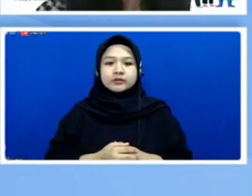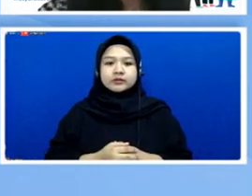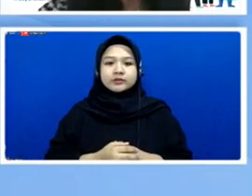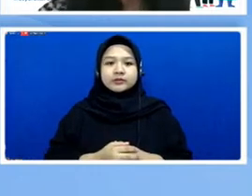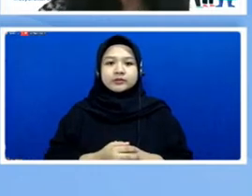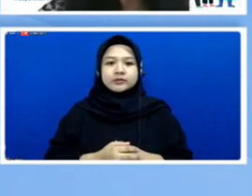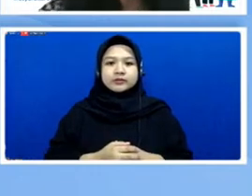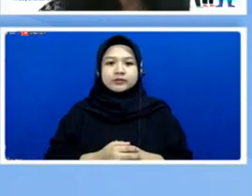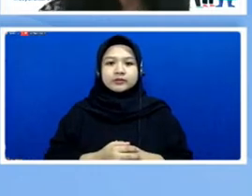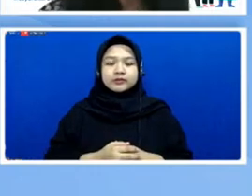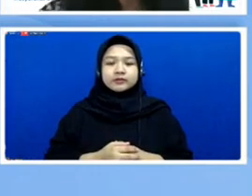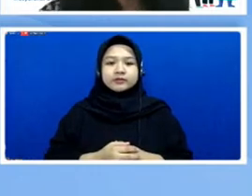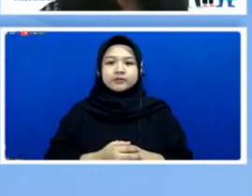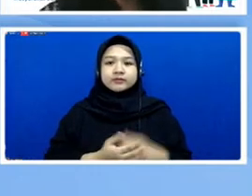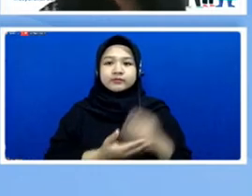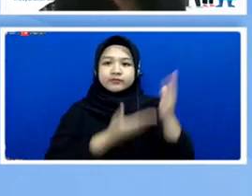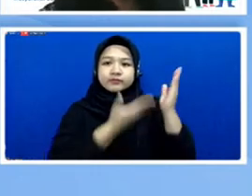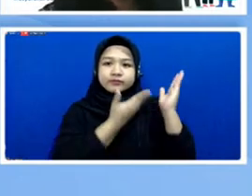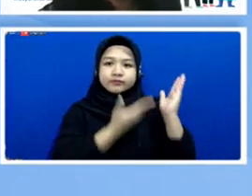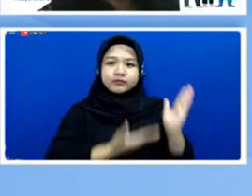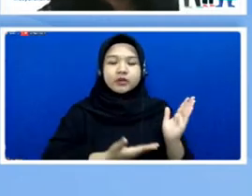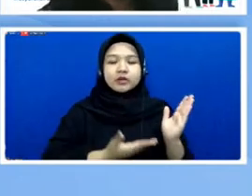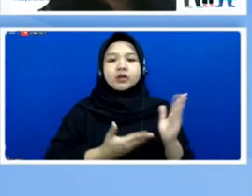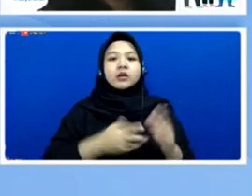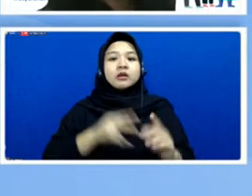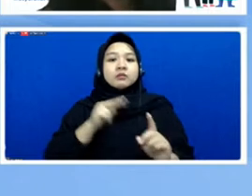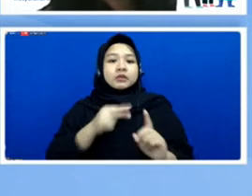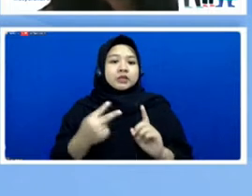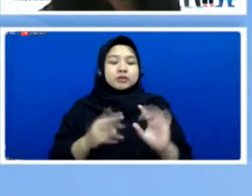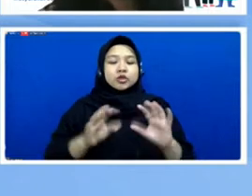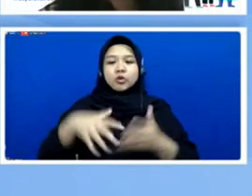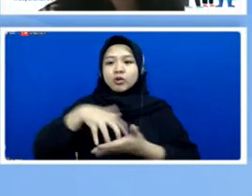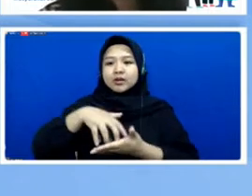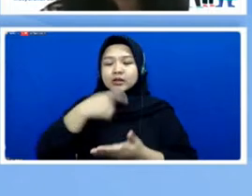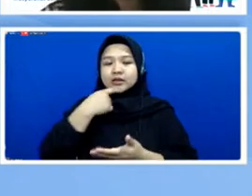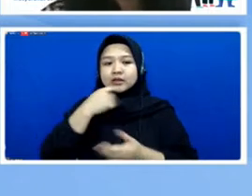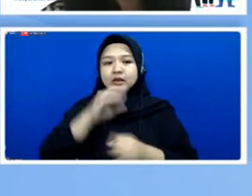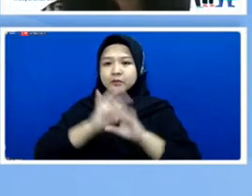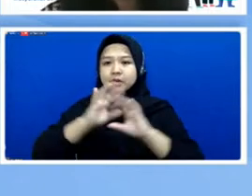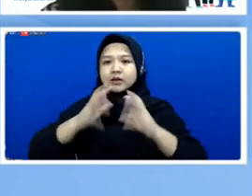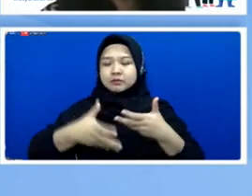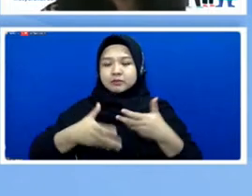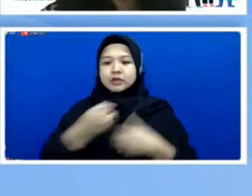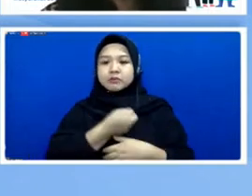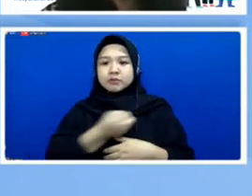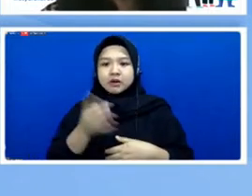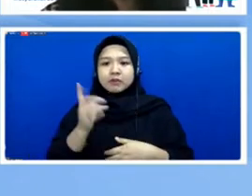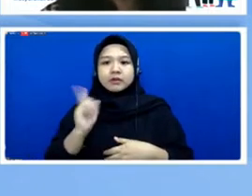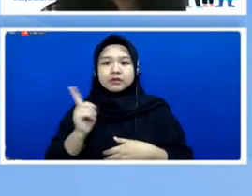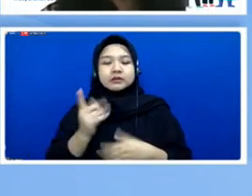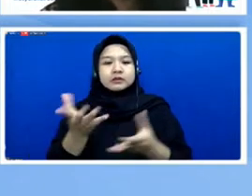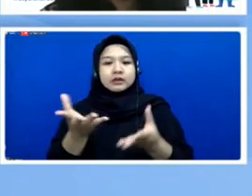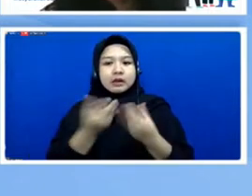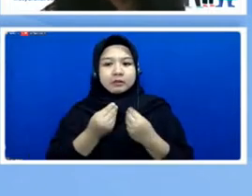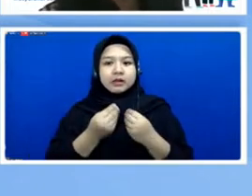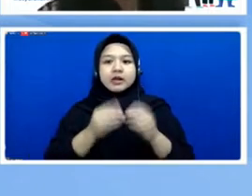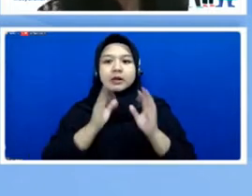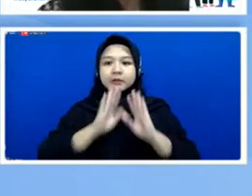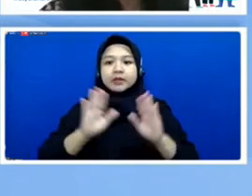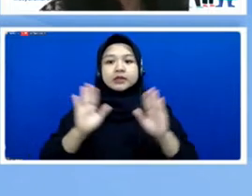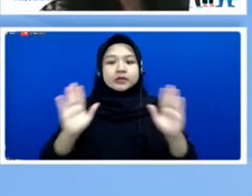Nah, ini adalah persepsi-persepsi kelompok rentan mengenai pandemi, beberapa saya dapatkan dari